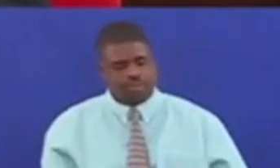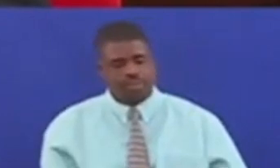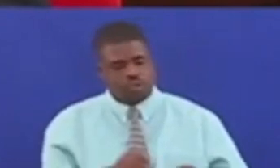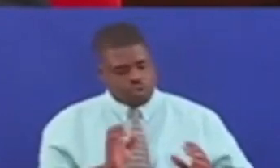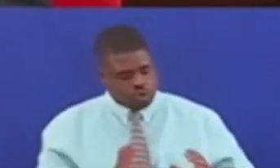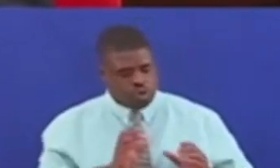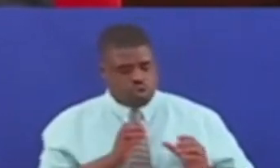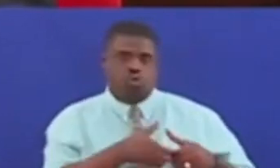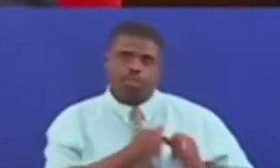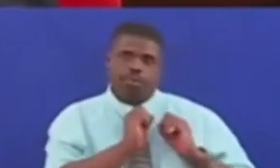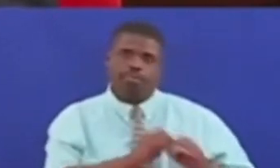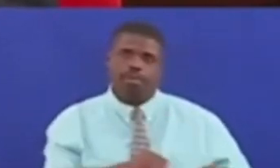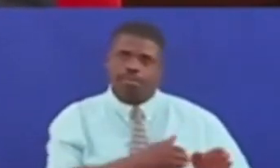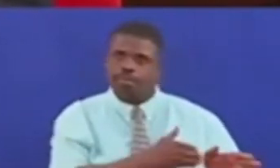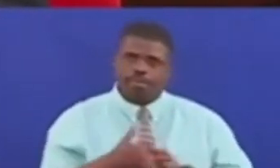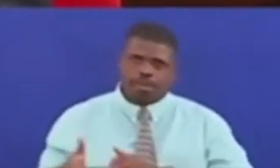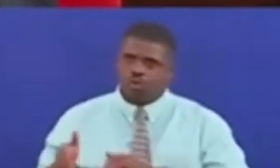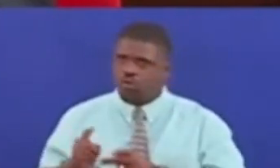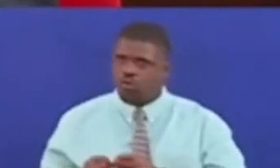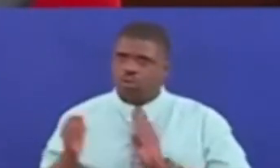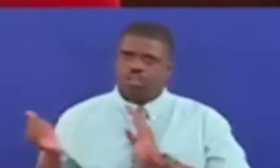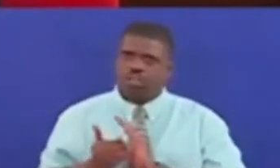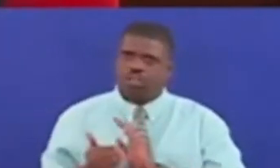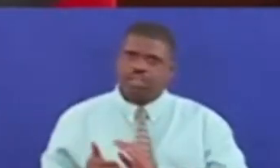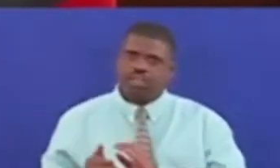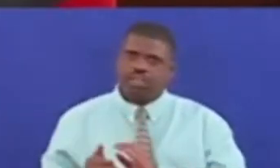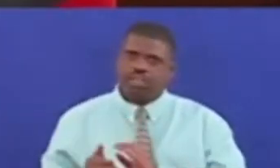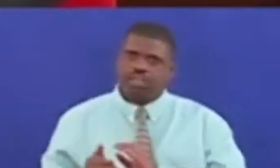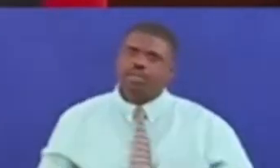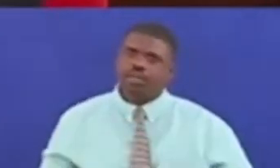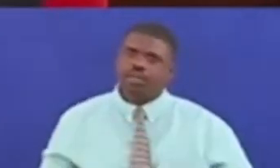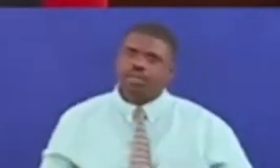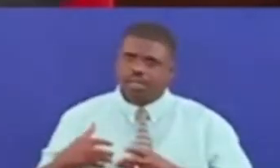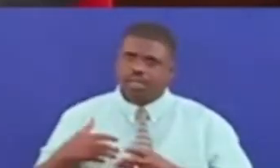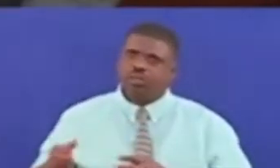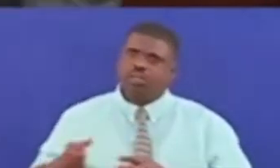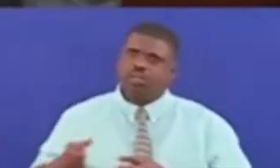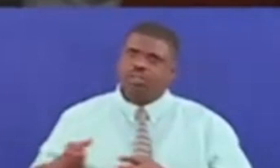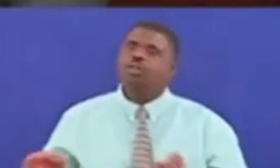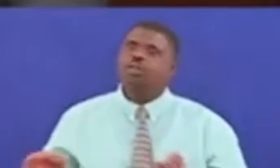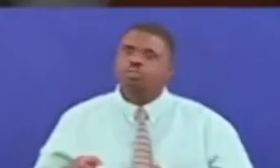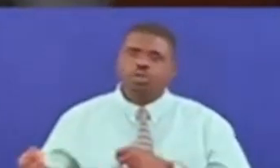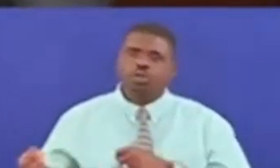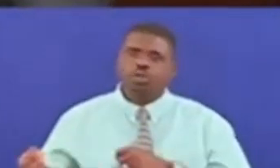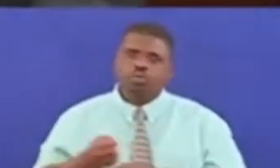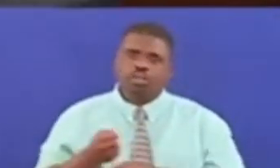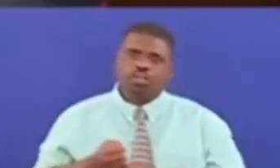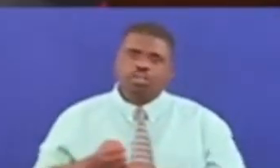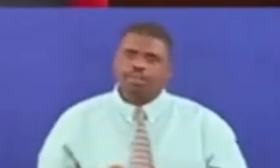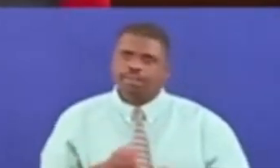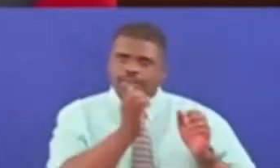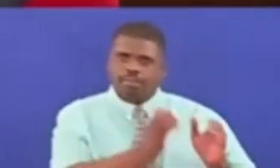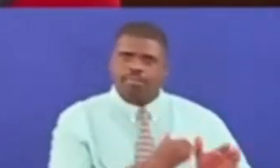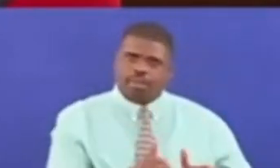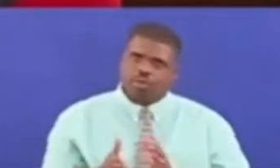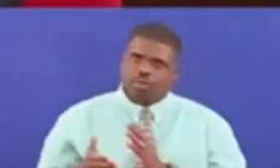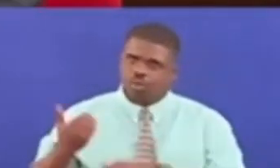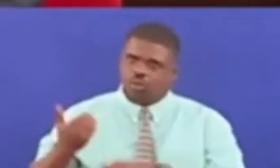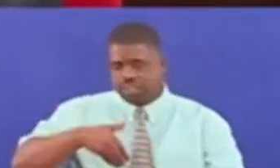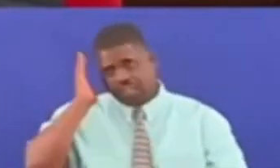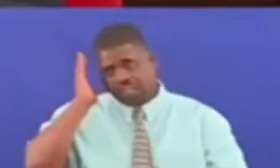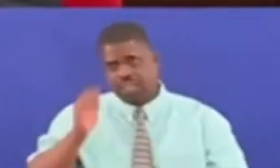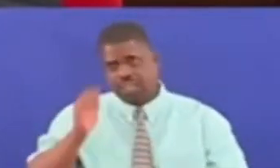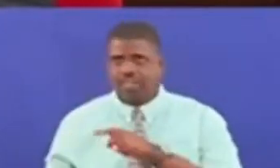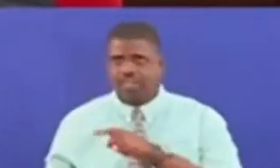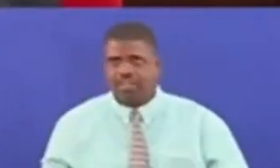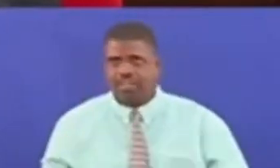ya mipango na sheria mpya na wizara maalum inayoshughulikia mipango ya serikali. Kwa